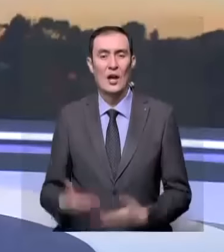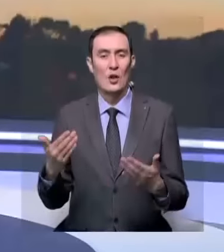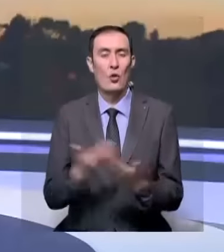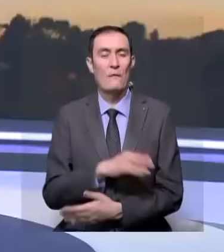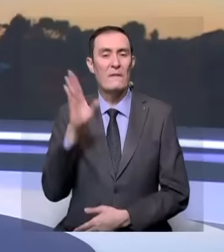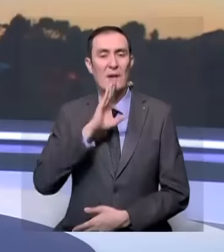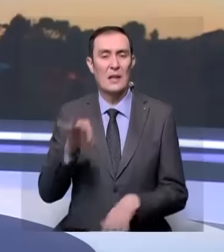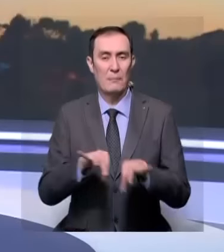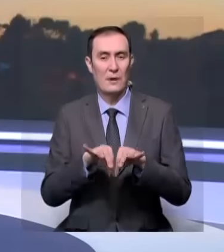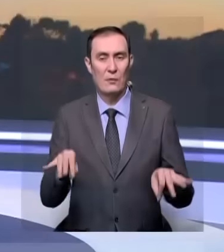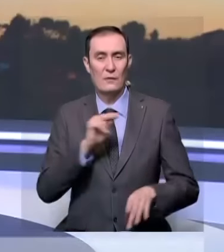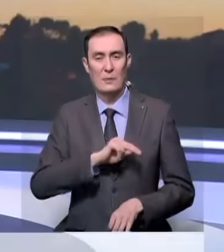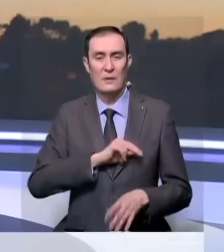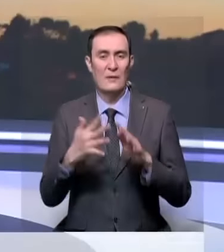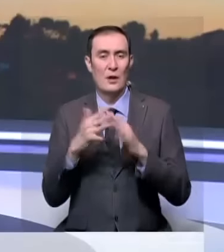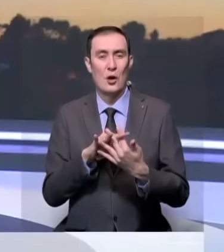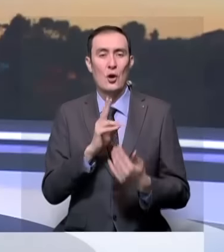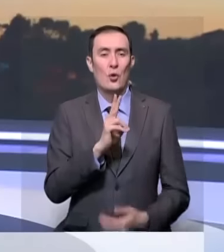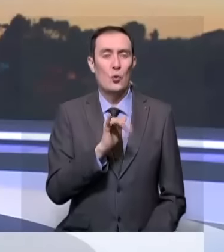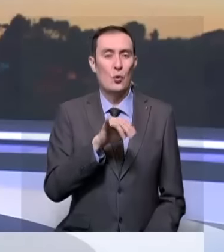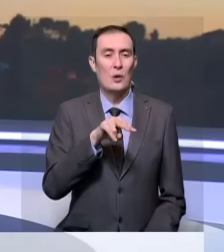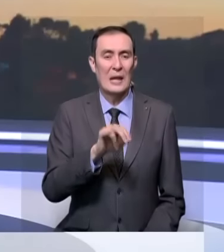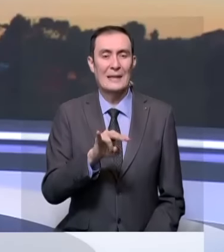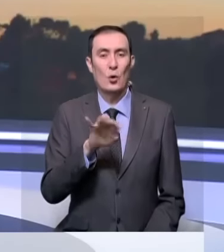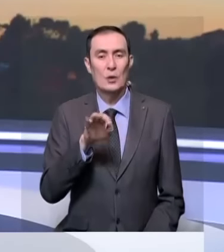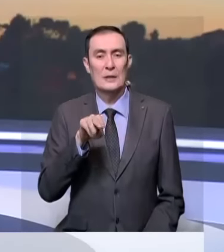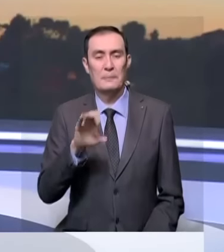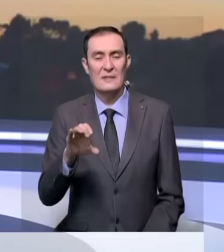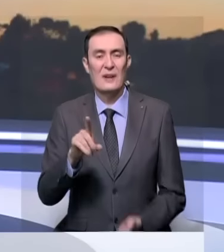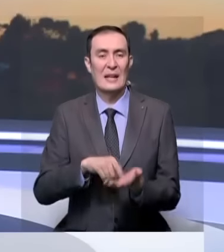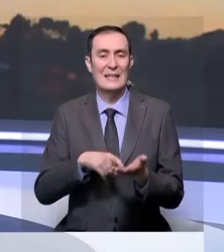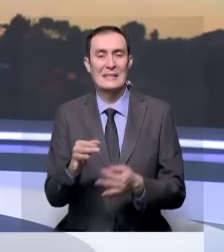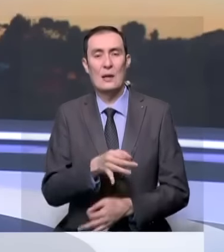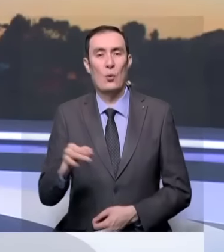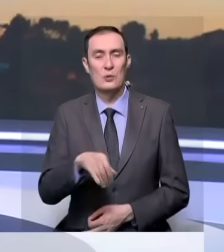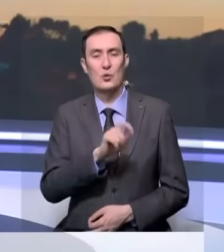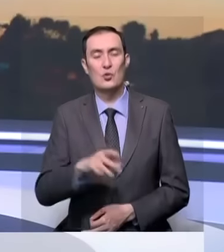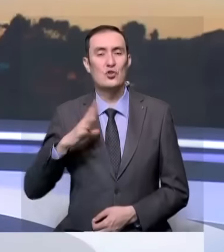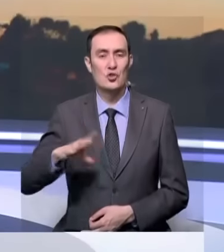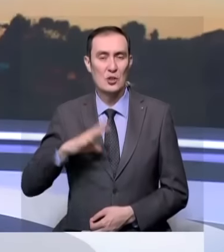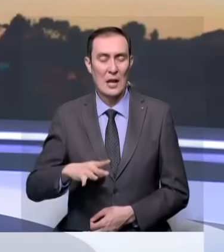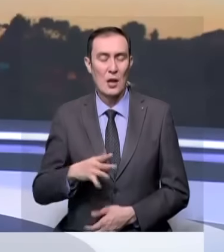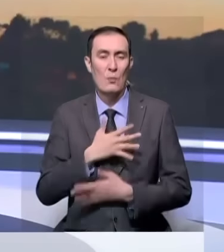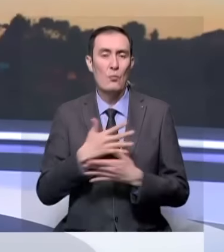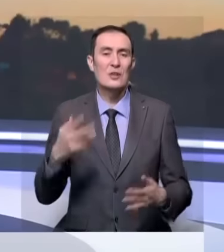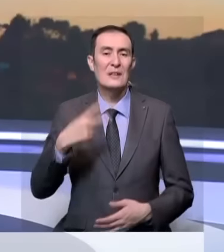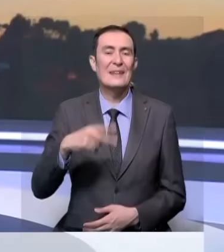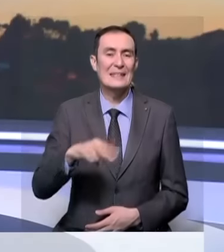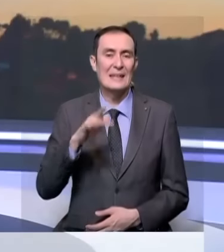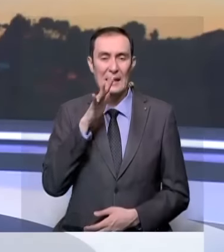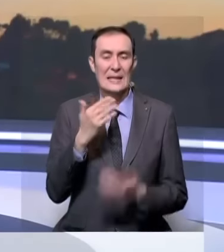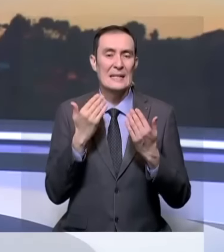Новый водопровод заработал в селе Кулан-Утпес Нуринского района Карагандинской области. Жители ждали этого события больше 20